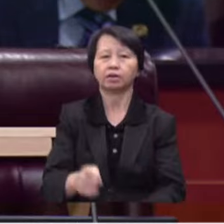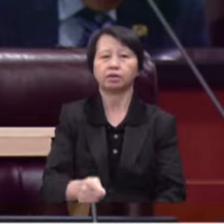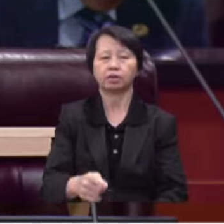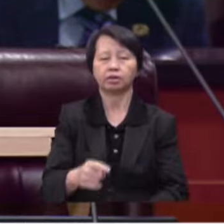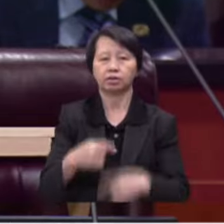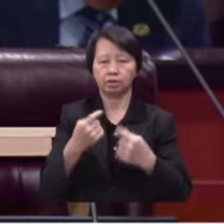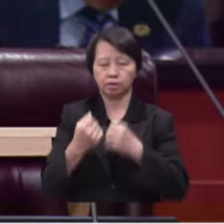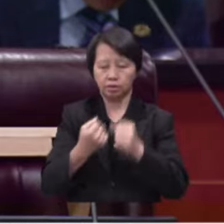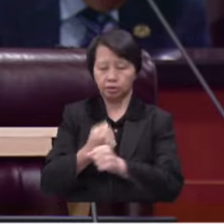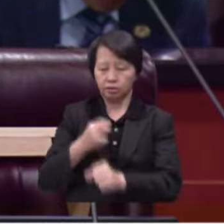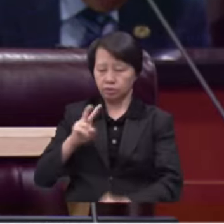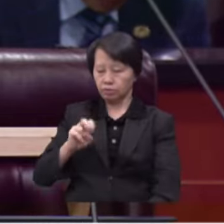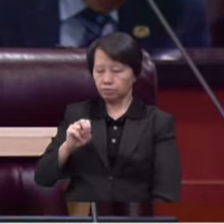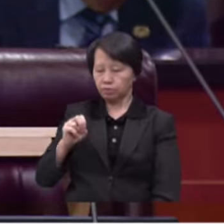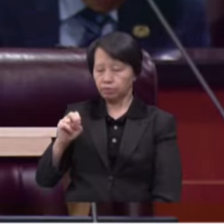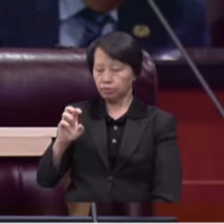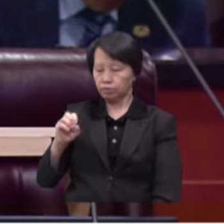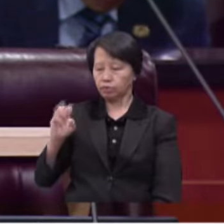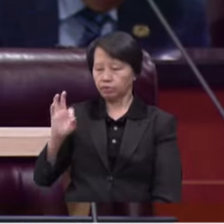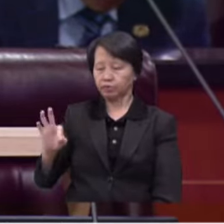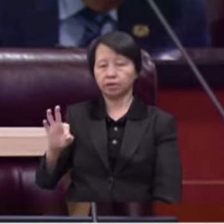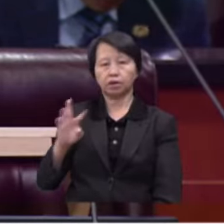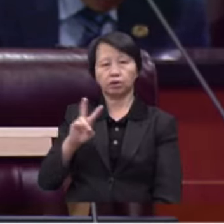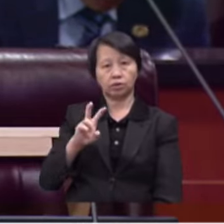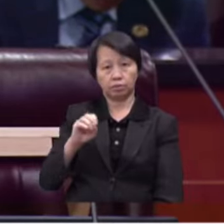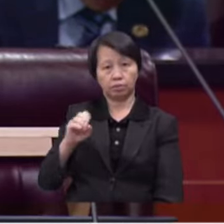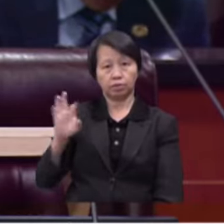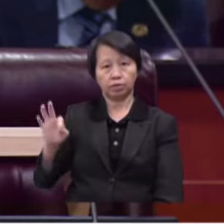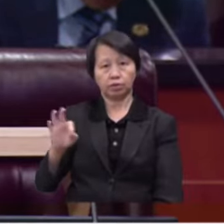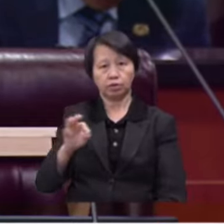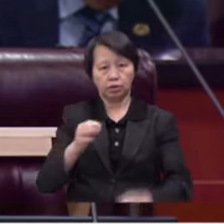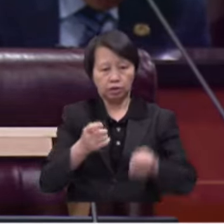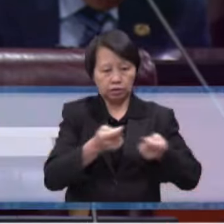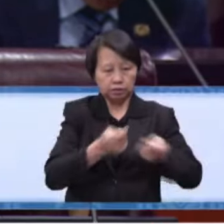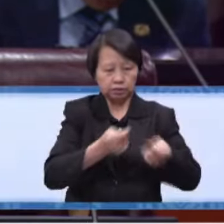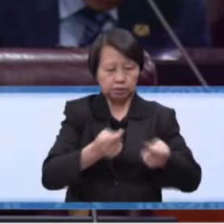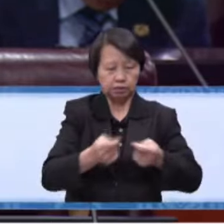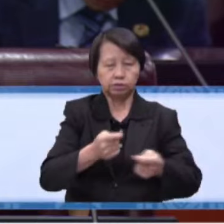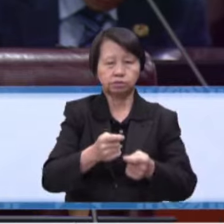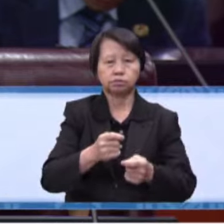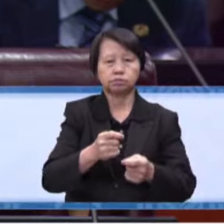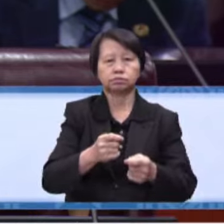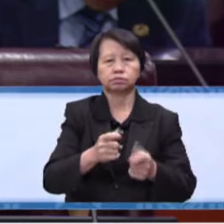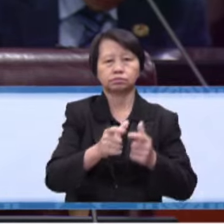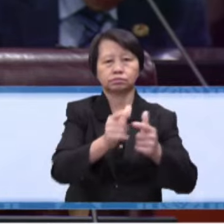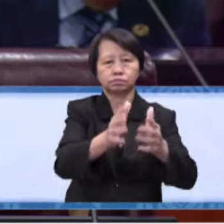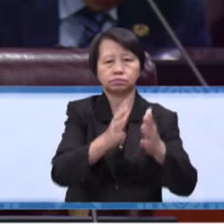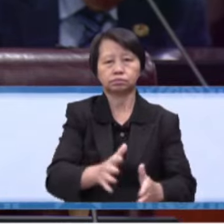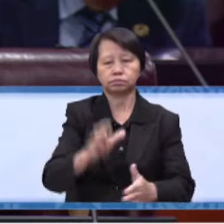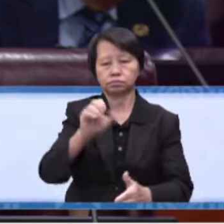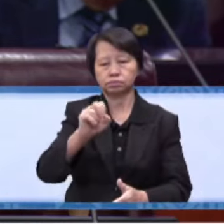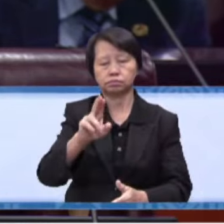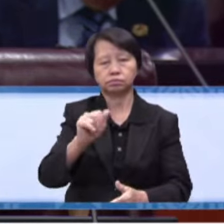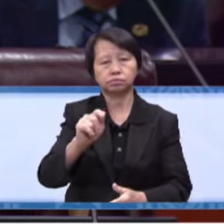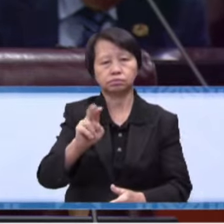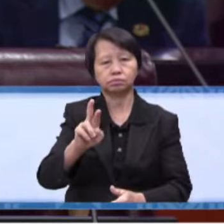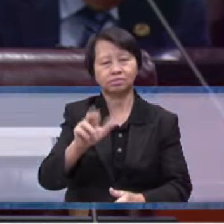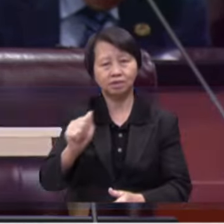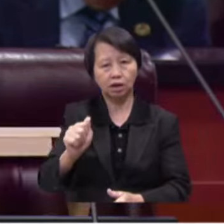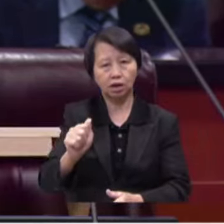29 mekanisme pengurusan pelarian dan permohonan Suaka adalah di bawah arahan MKN